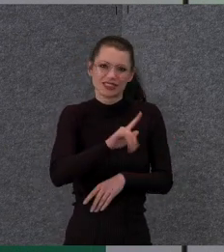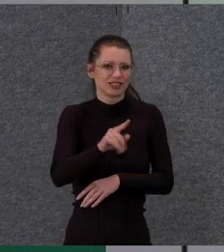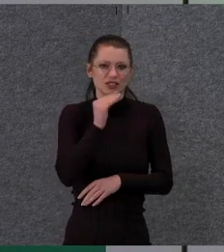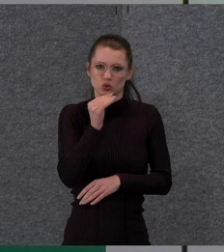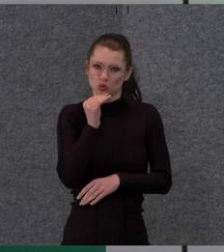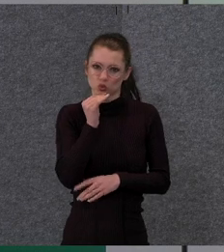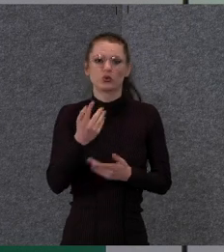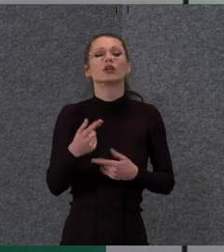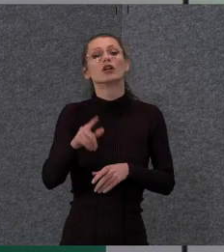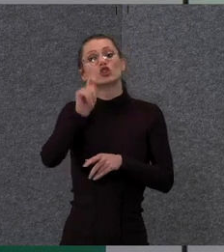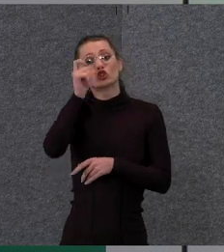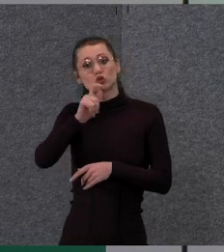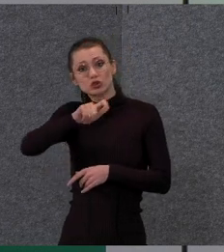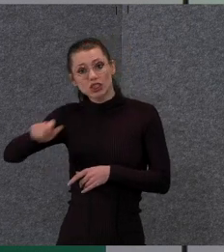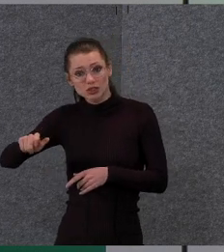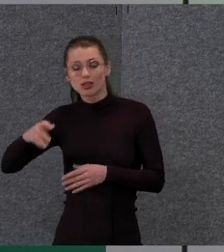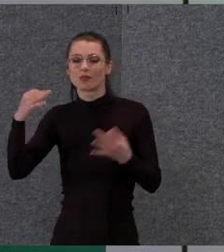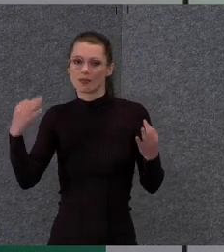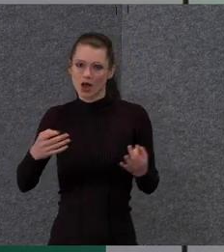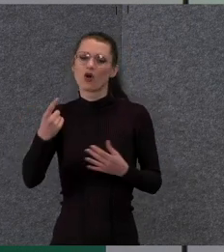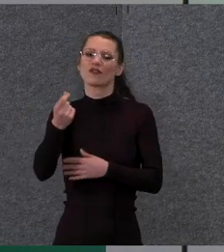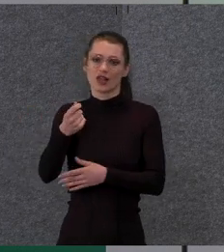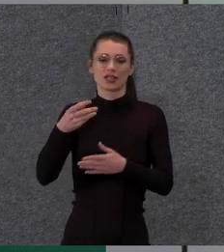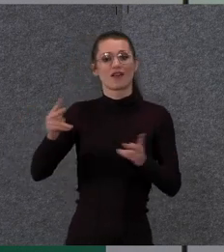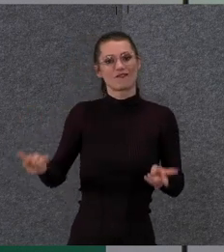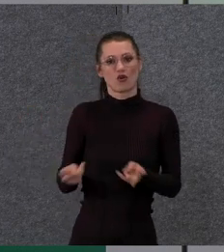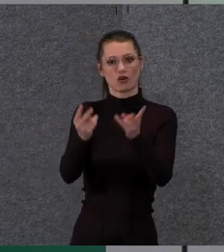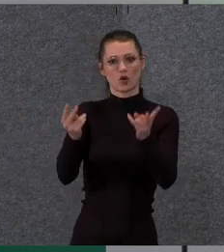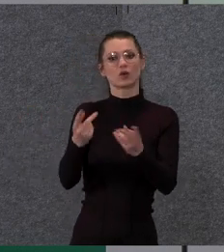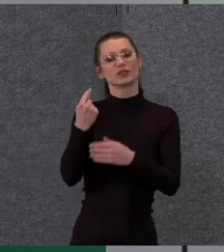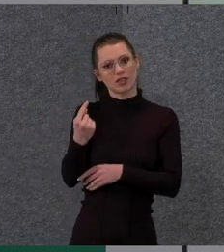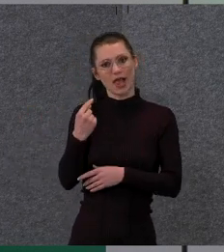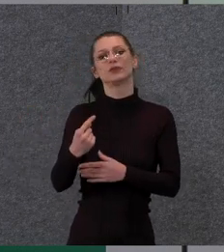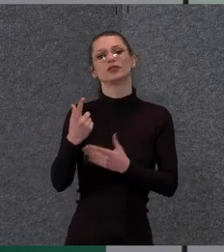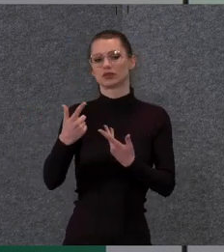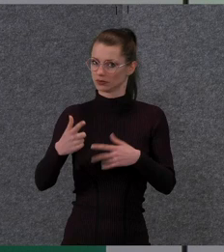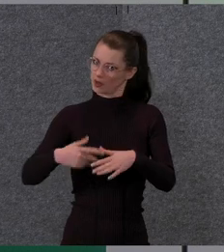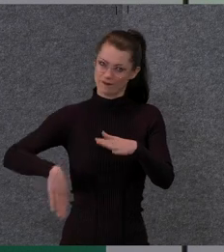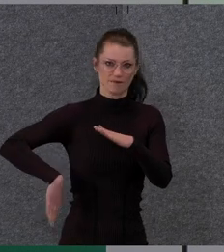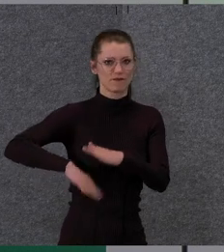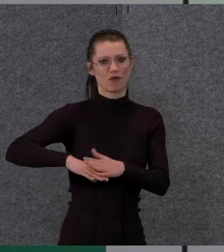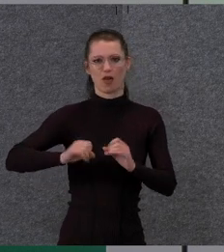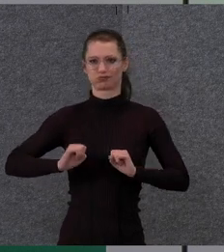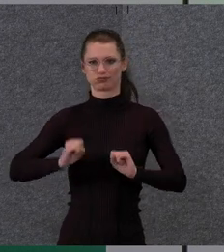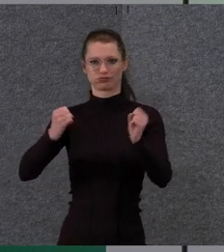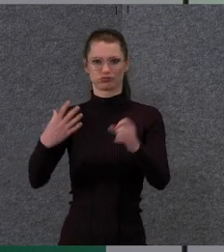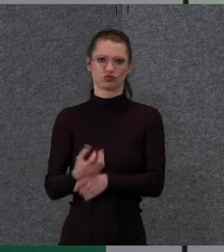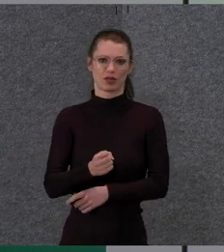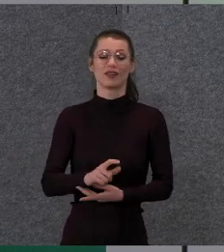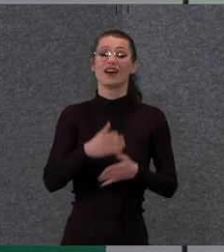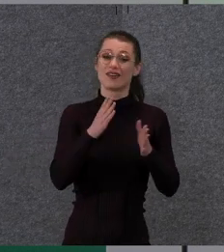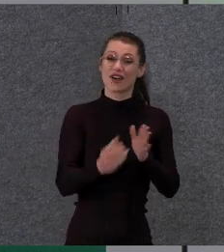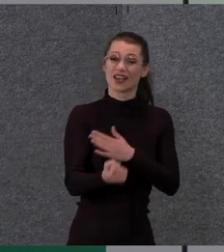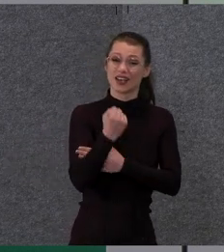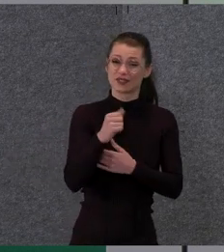Studierende brauchen endlich finanzielle Förderung, die ihnen Rückenwind gibt und sie nicht ausbremst. Der Fachkräftemangel